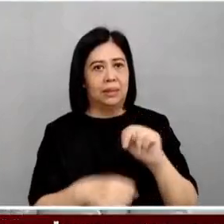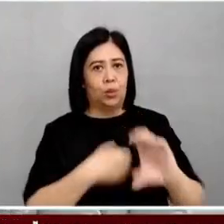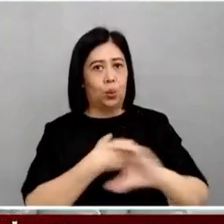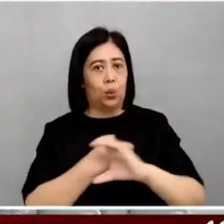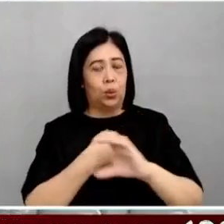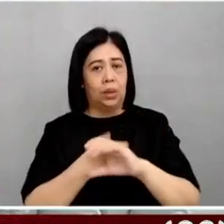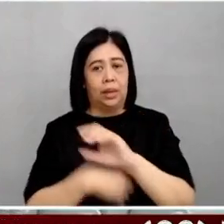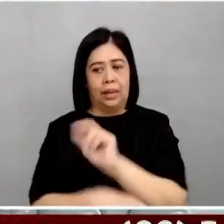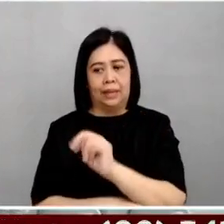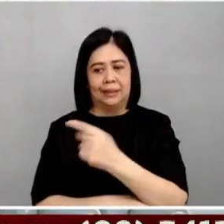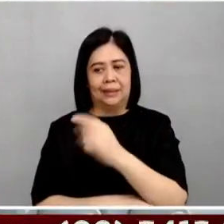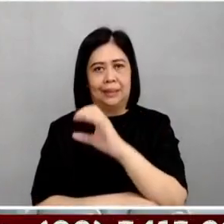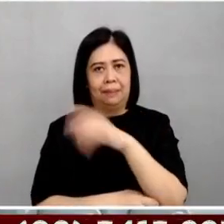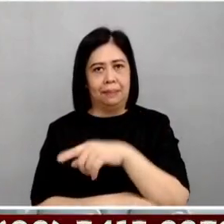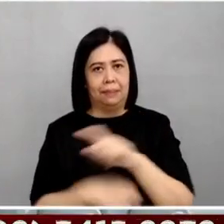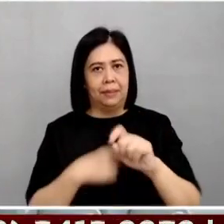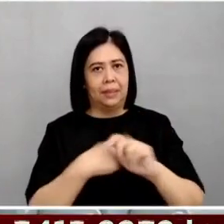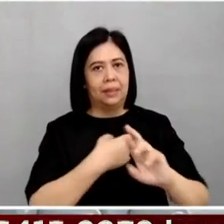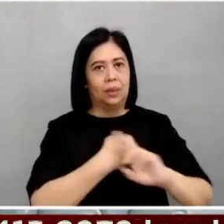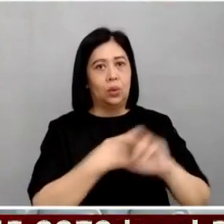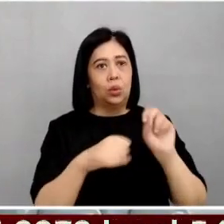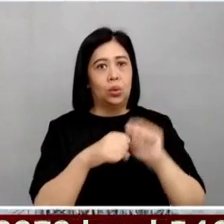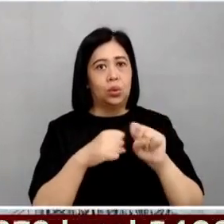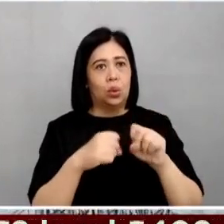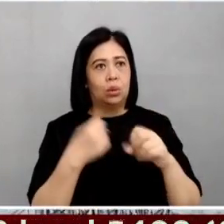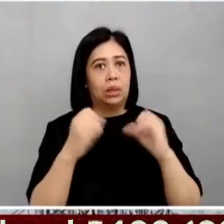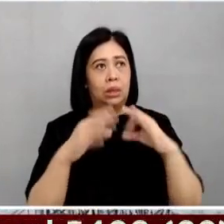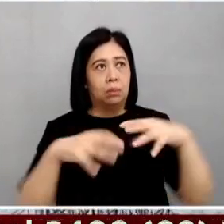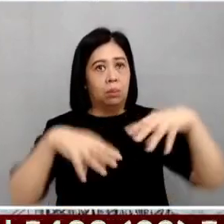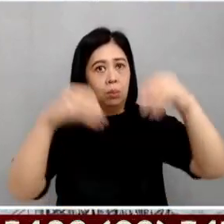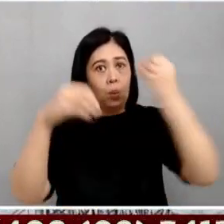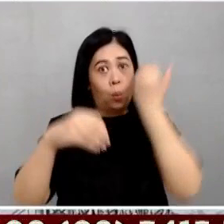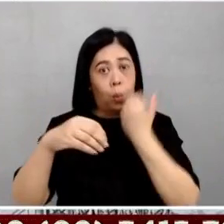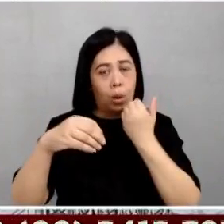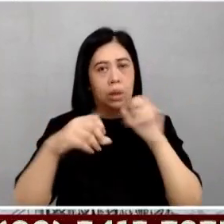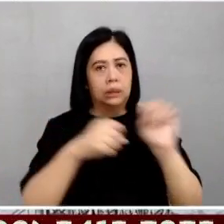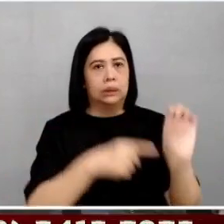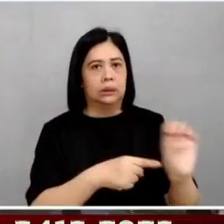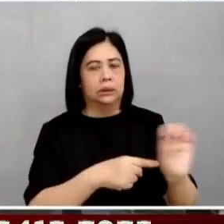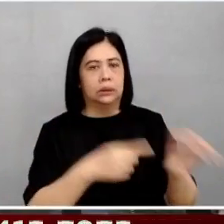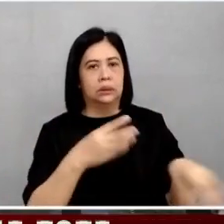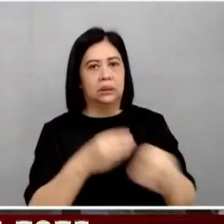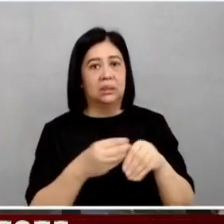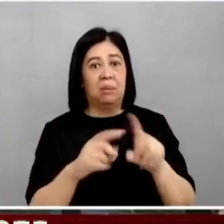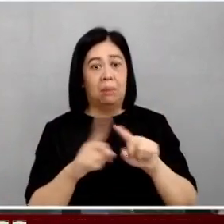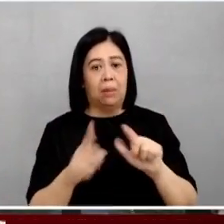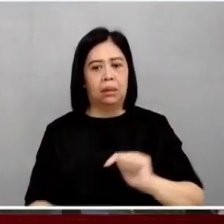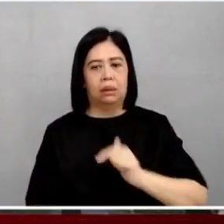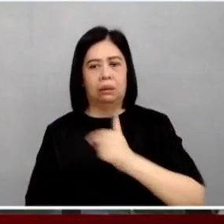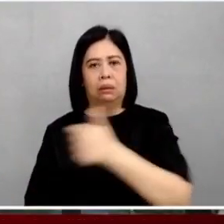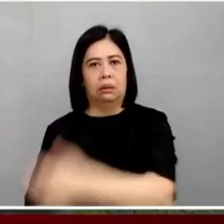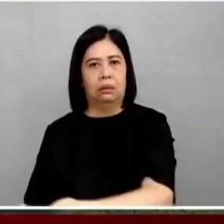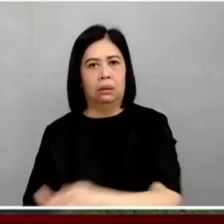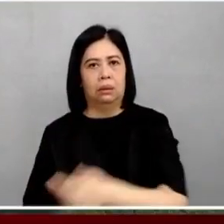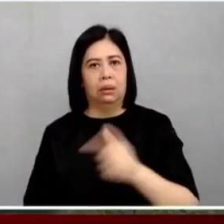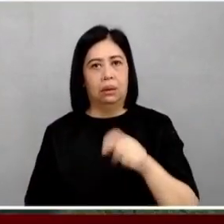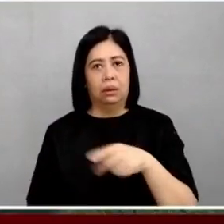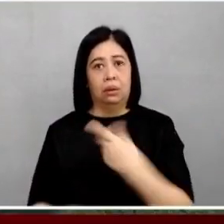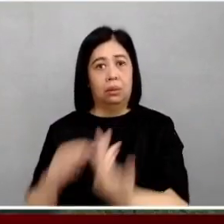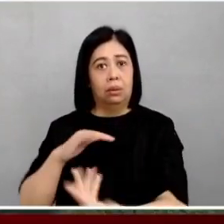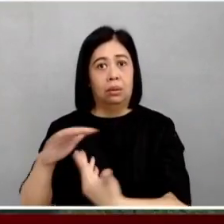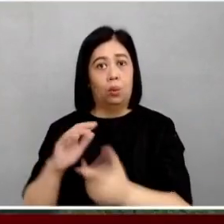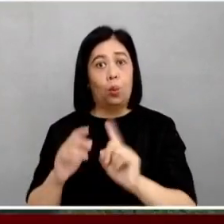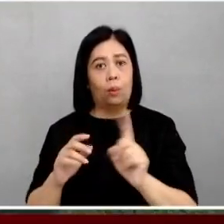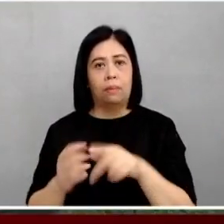NGCP para may reserbang kuryente sakaling kapusin. Pero ipapasa lang naman ng NGCP sa consumers ang